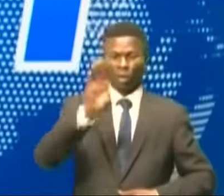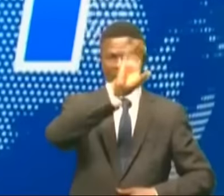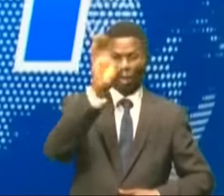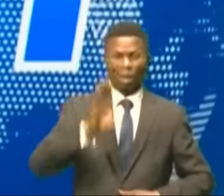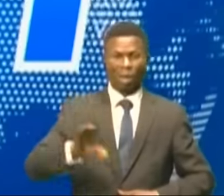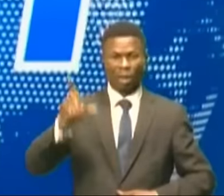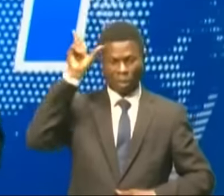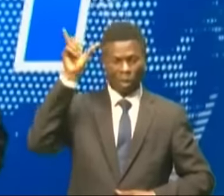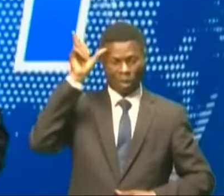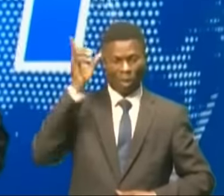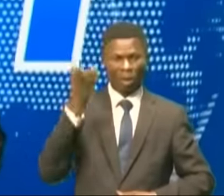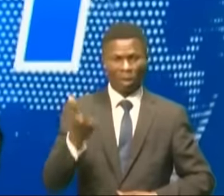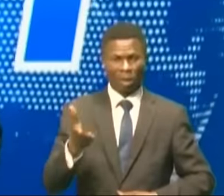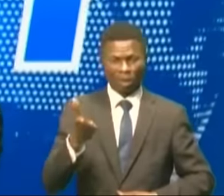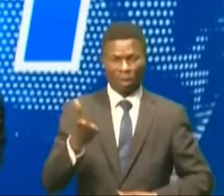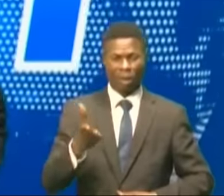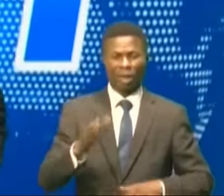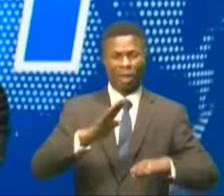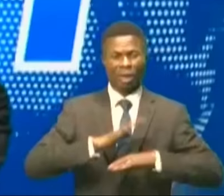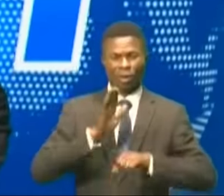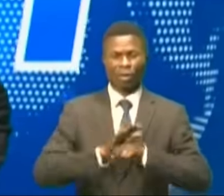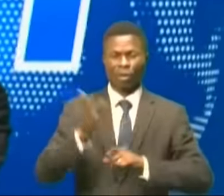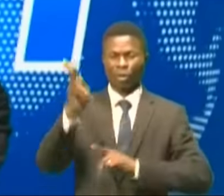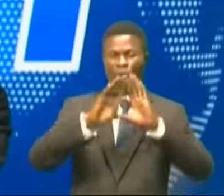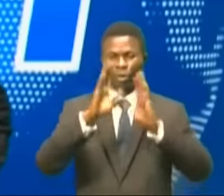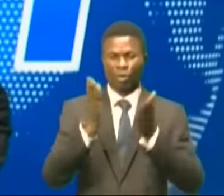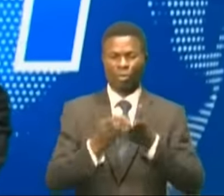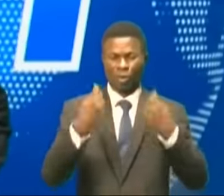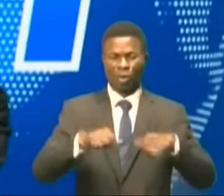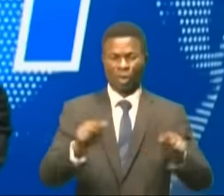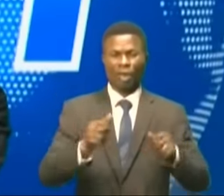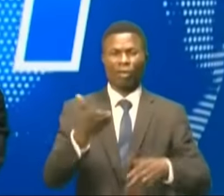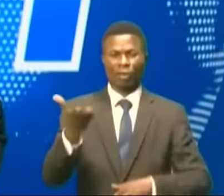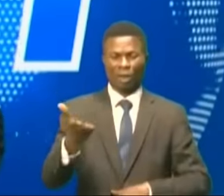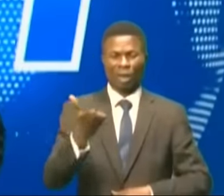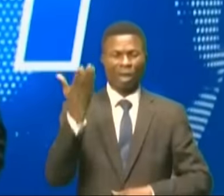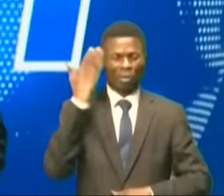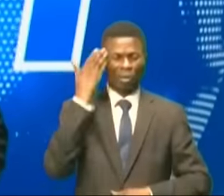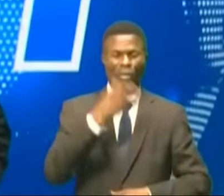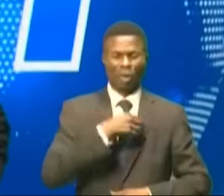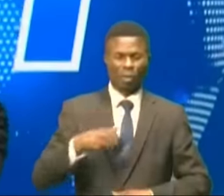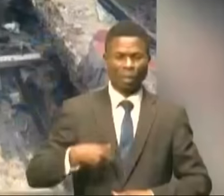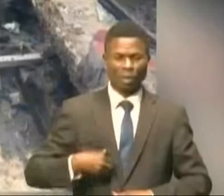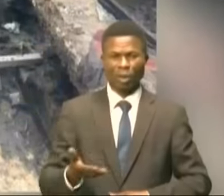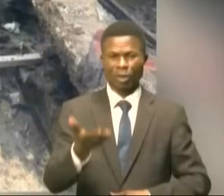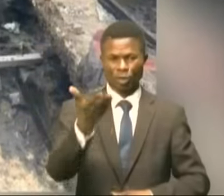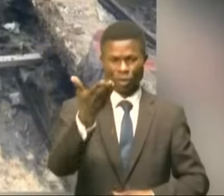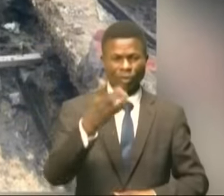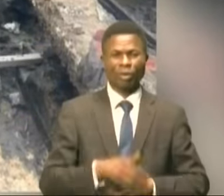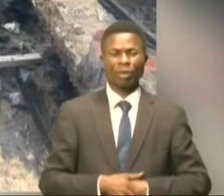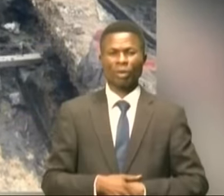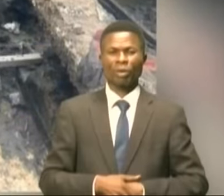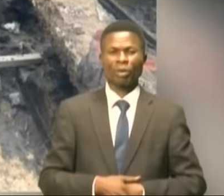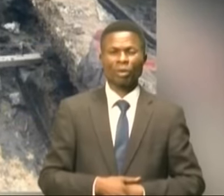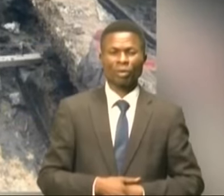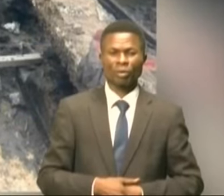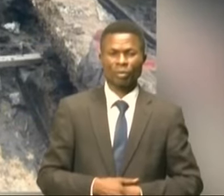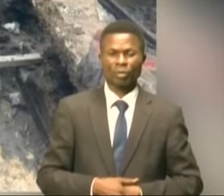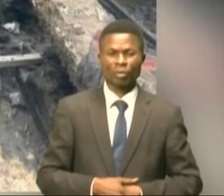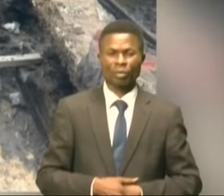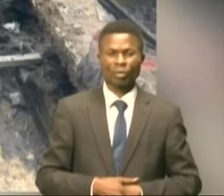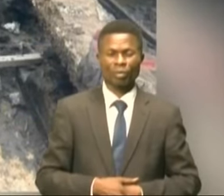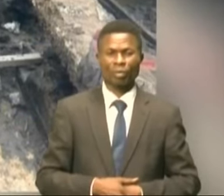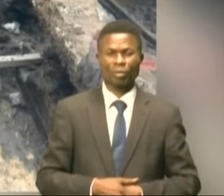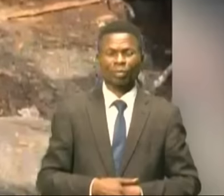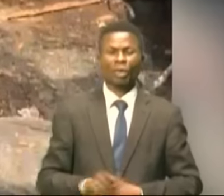Norbert Mushiga, à la grande satisfaction des vendeuses et vendeurs. Jojo Ndibou. Regardez ce à quoi ressemblaient